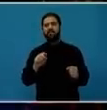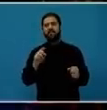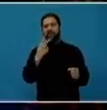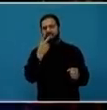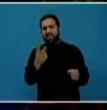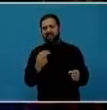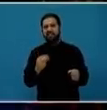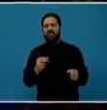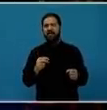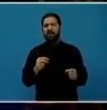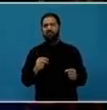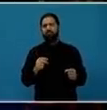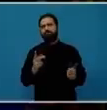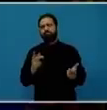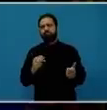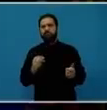energie negativă